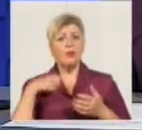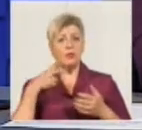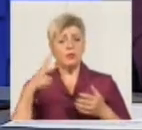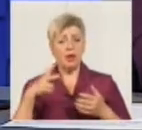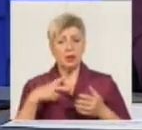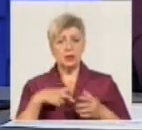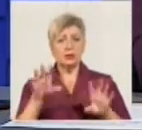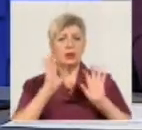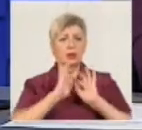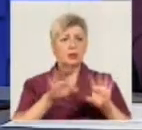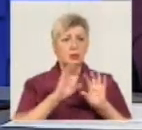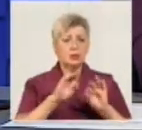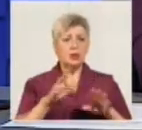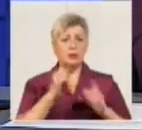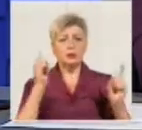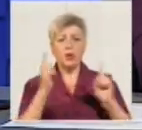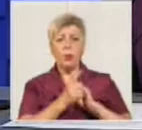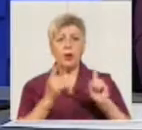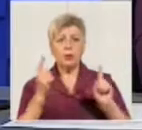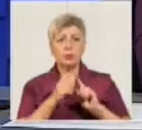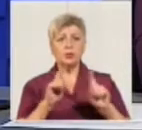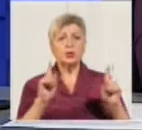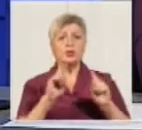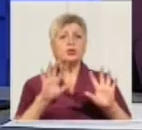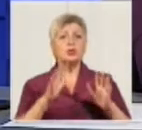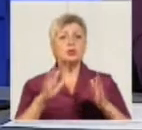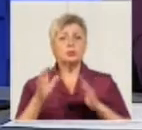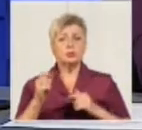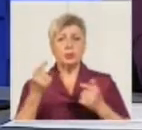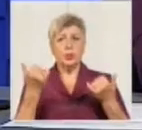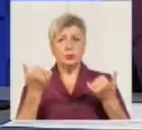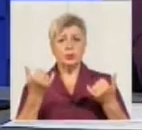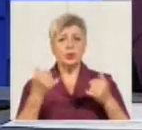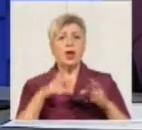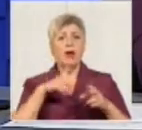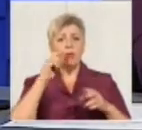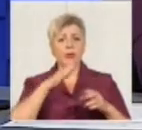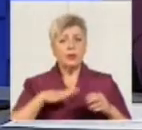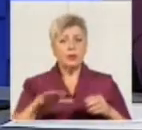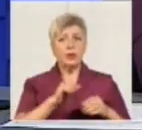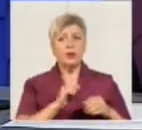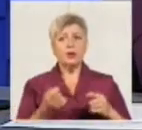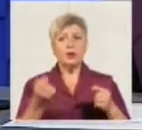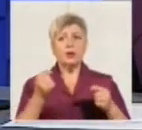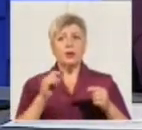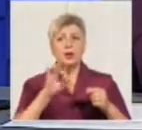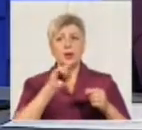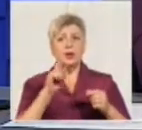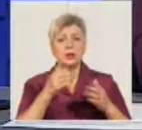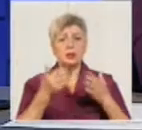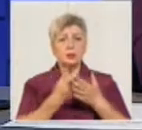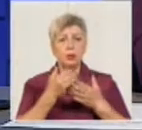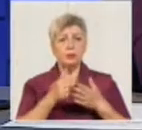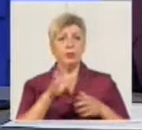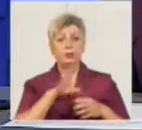вони розповідали перехожим про те, що відбувається в Україні, тому що із новин було важко